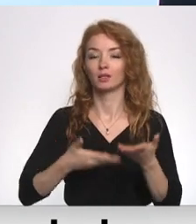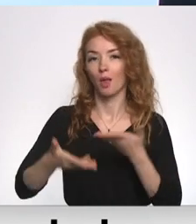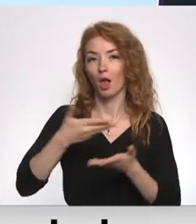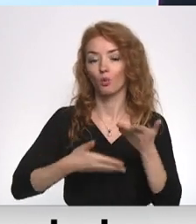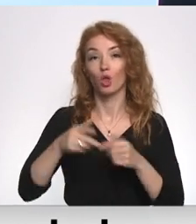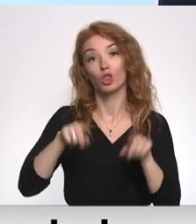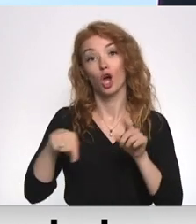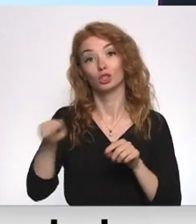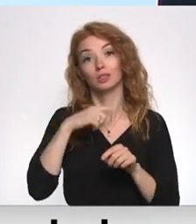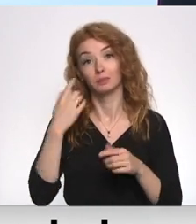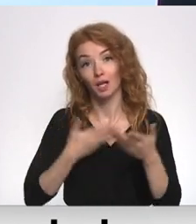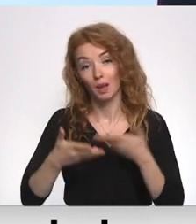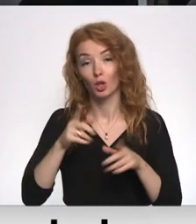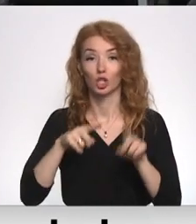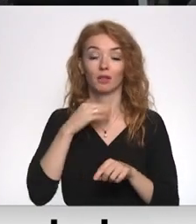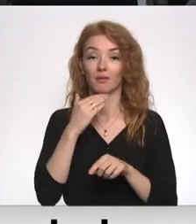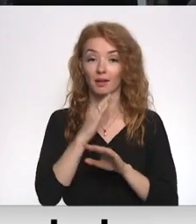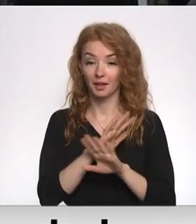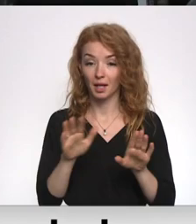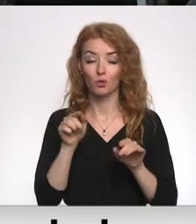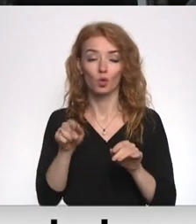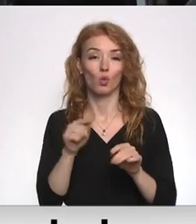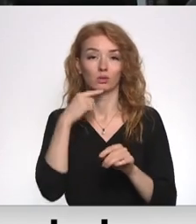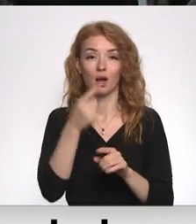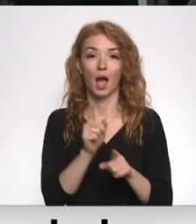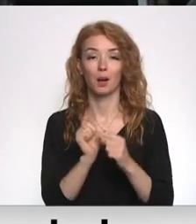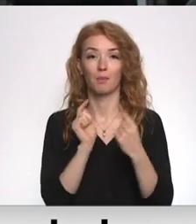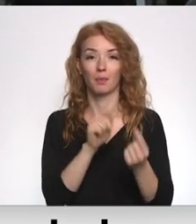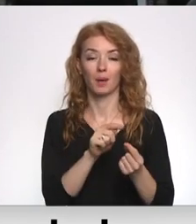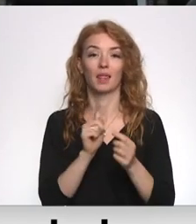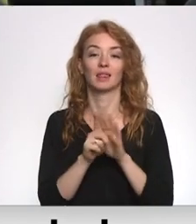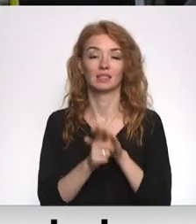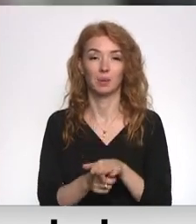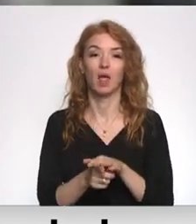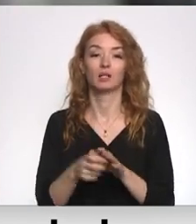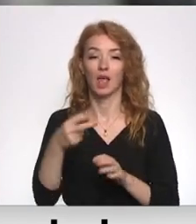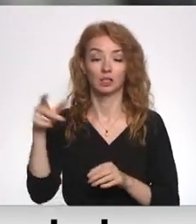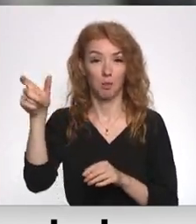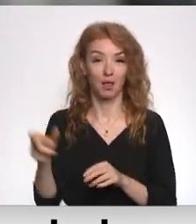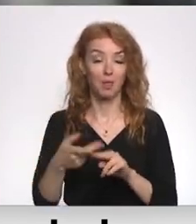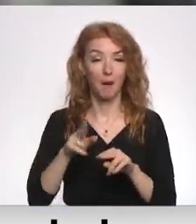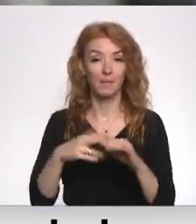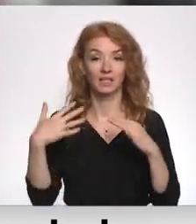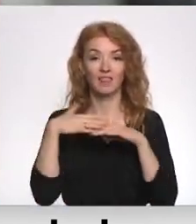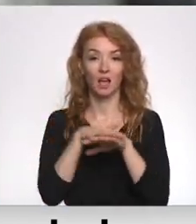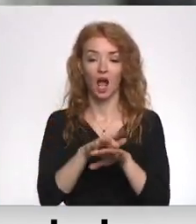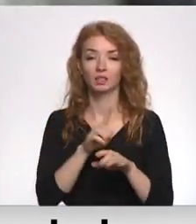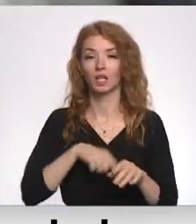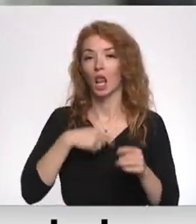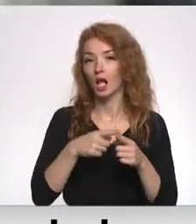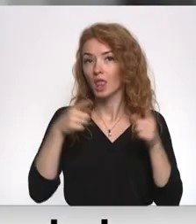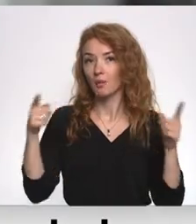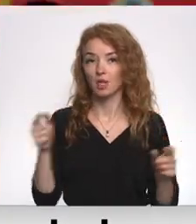sadarboties. Daži to vēlās, daži to nevēlās. To uzsver arī pretdiskriminācijas eksperte Rasma Pīpiķe. Tāpēc integrācija esot ilgtermiņa